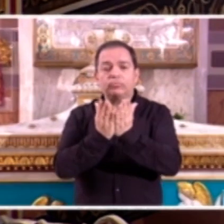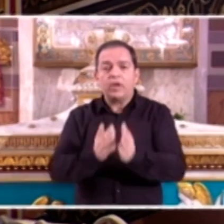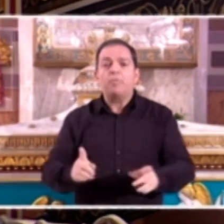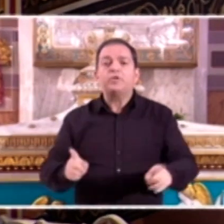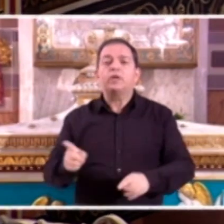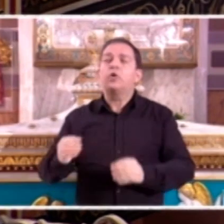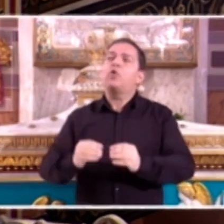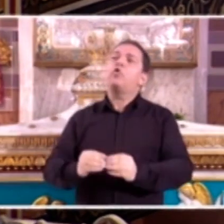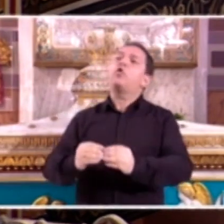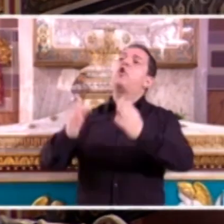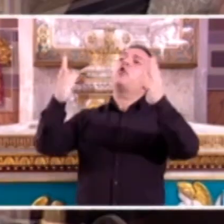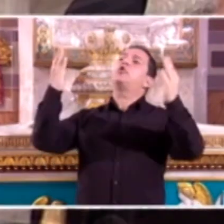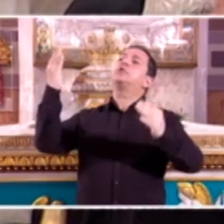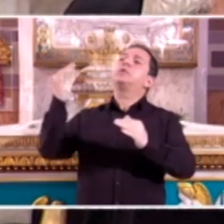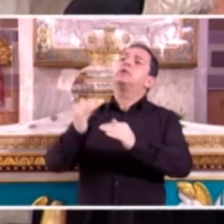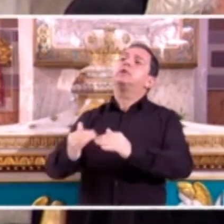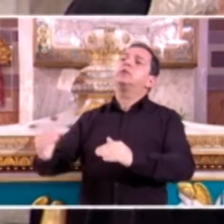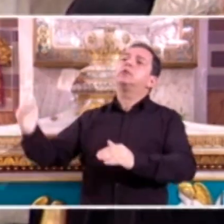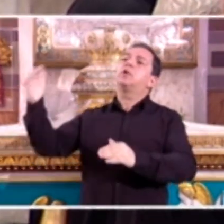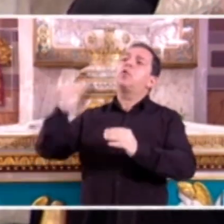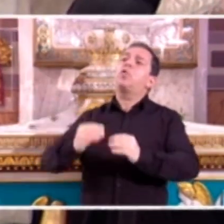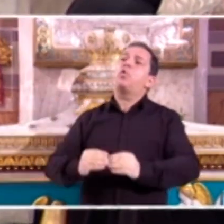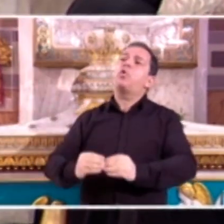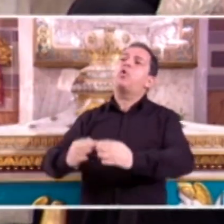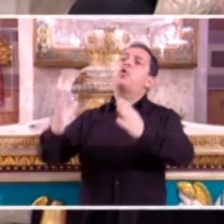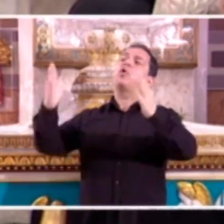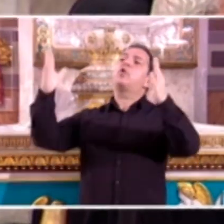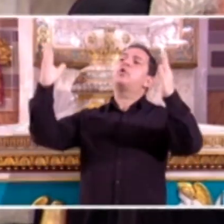Δόξα σοι Κύριε,